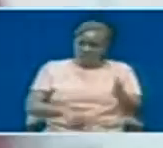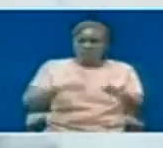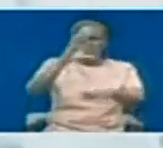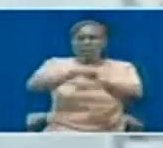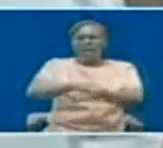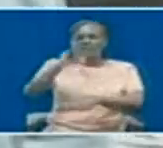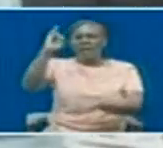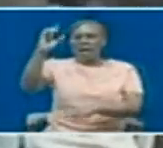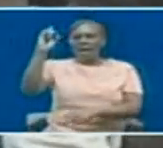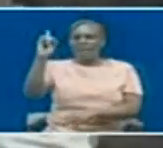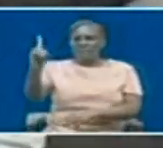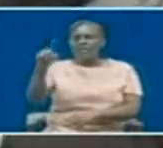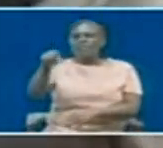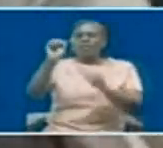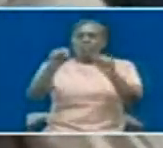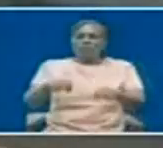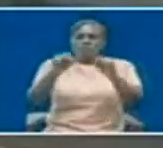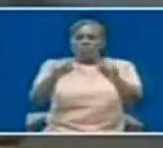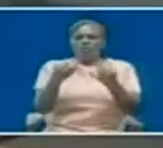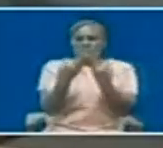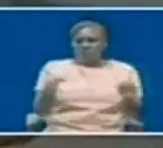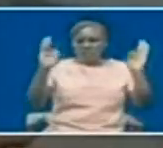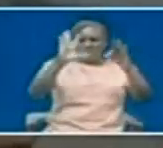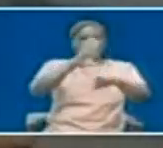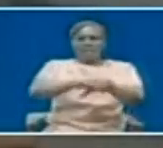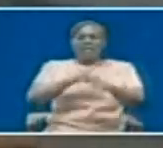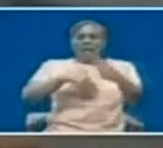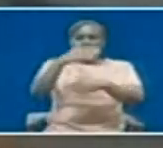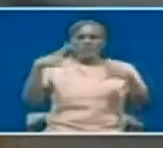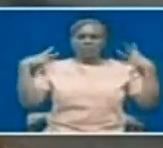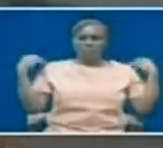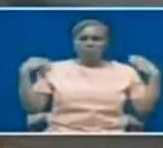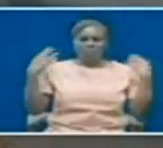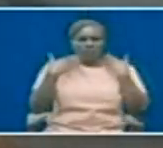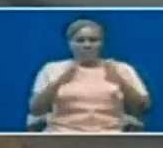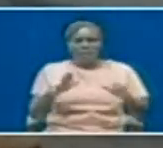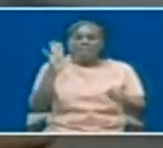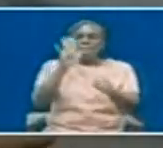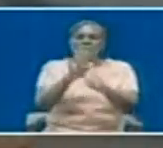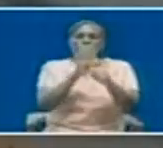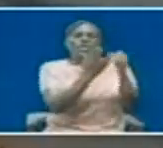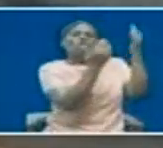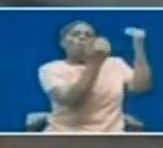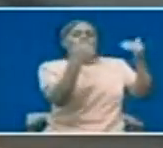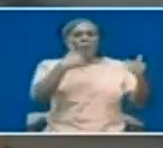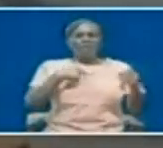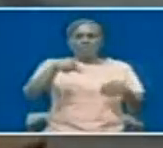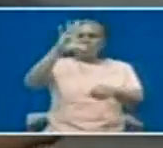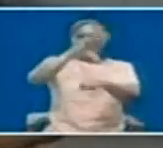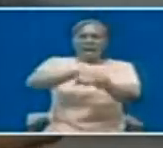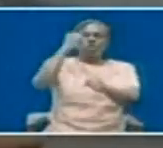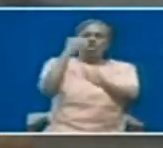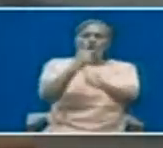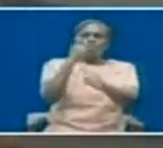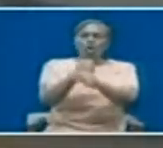kupata vitambulisho vitakavyowapa uhuru. Baada ya zoezi hili kukamilika, wengi wanatumai kwamba watapata ajira katika ofisi